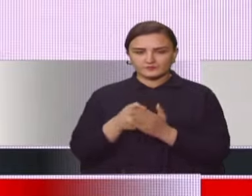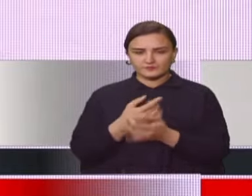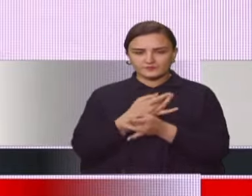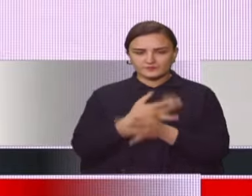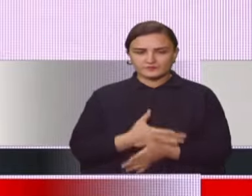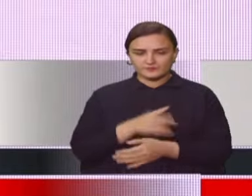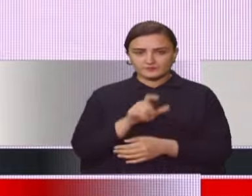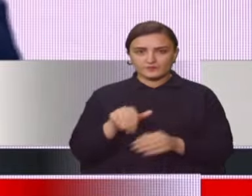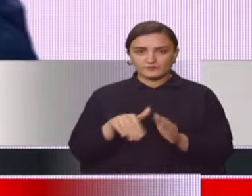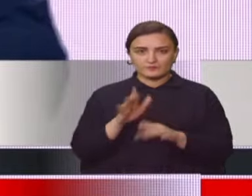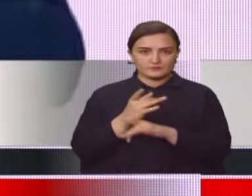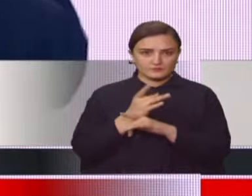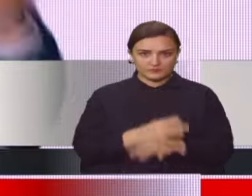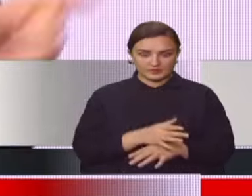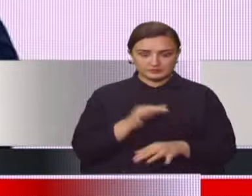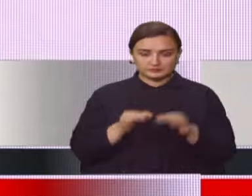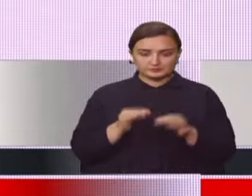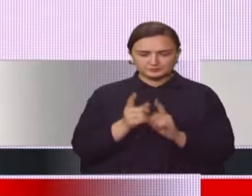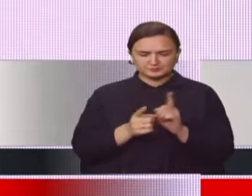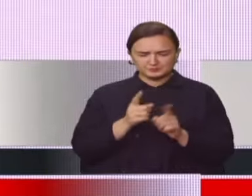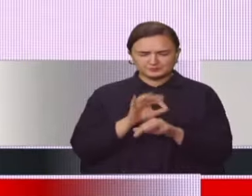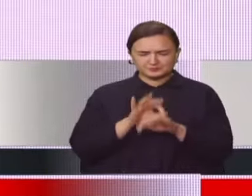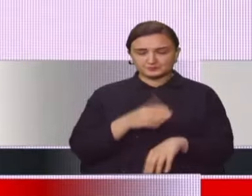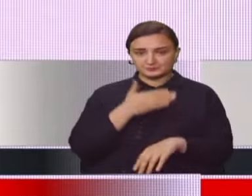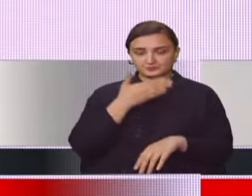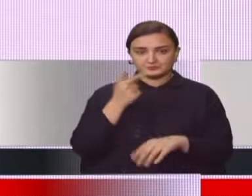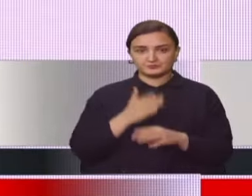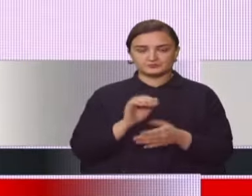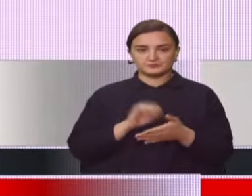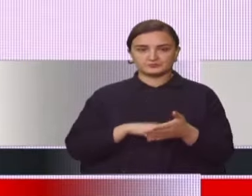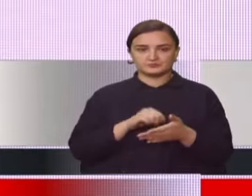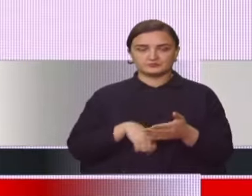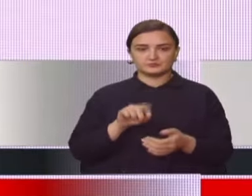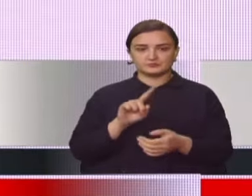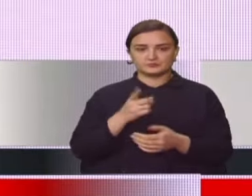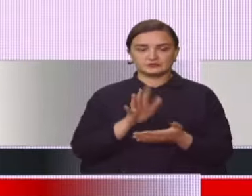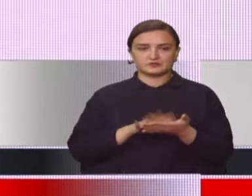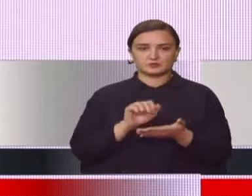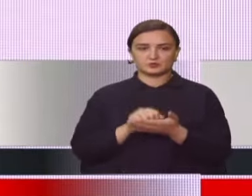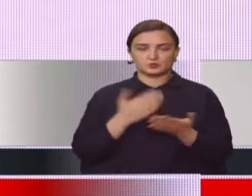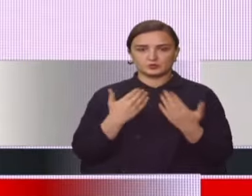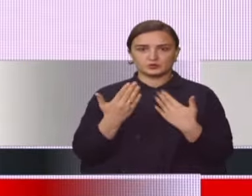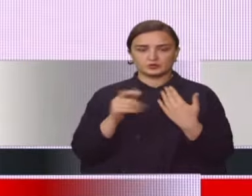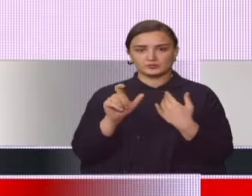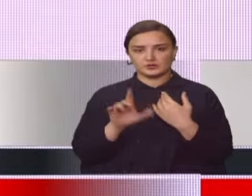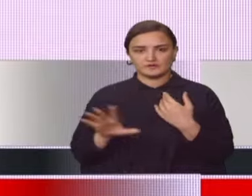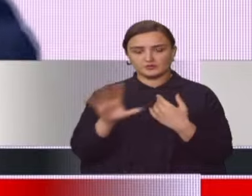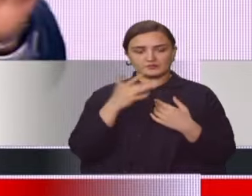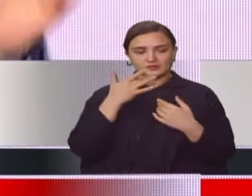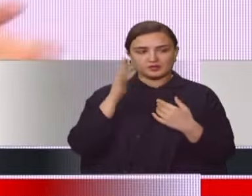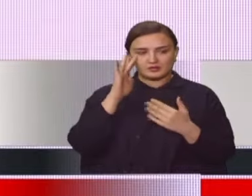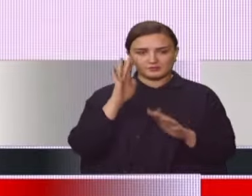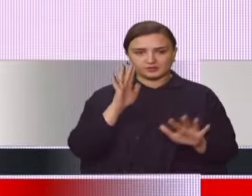მეტად გააღარიბეს. სასამართლო რეფორმა რო არ ჩატარდა საბოლოო ჯამში, ეს არის მიზეზი, რატომ გაგვიფუჭდა ურთიერთობა ევროპელებთან და ამერიკელებთან